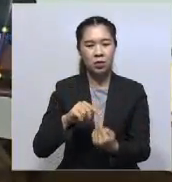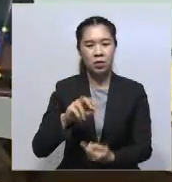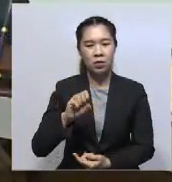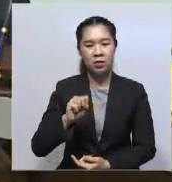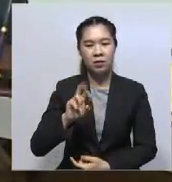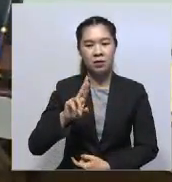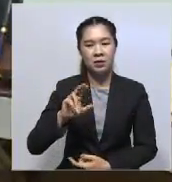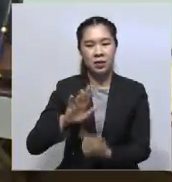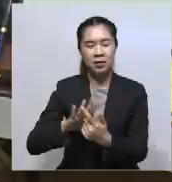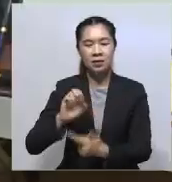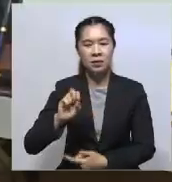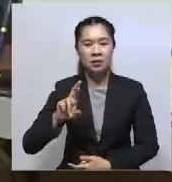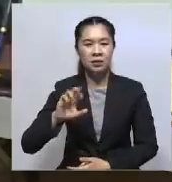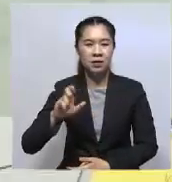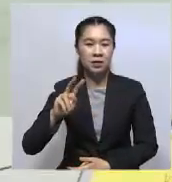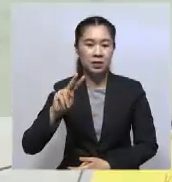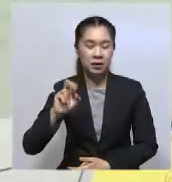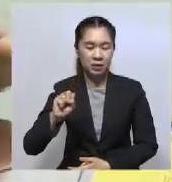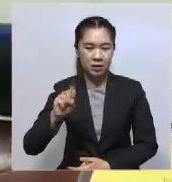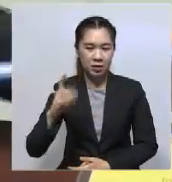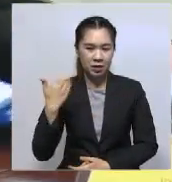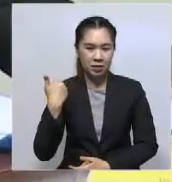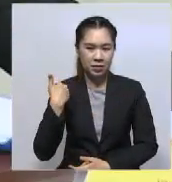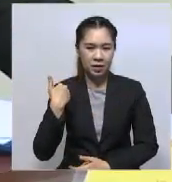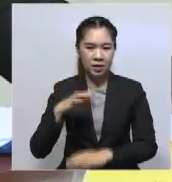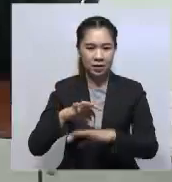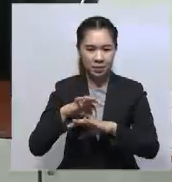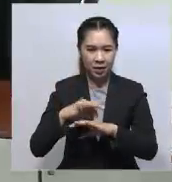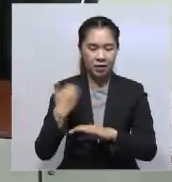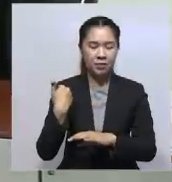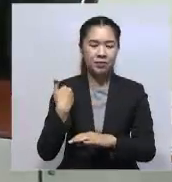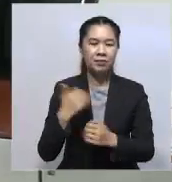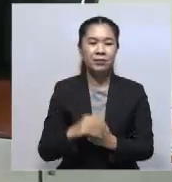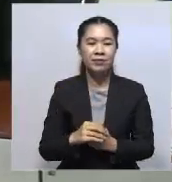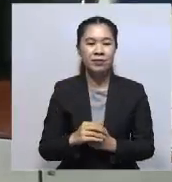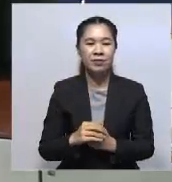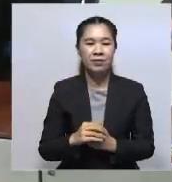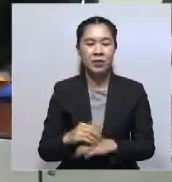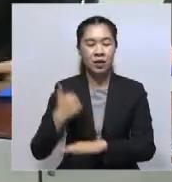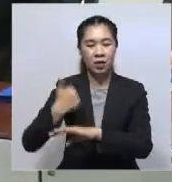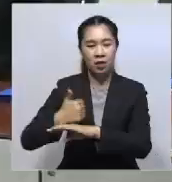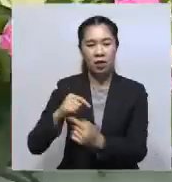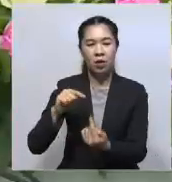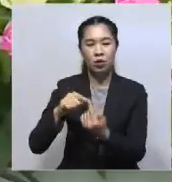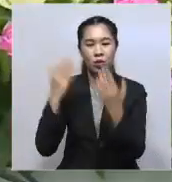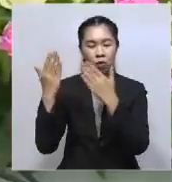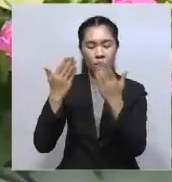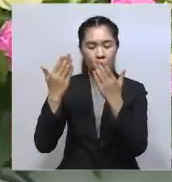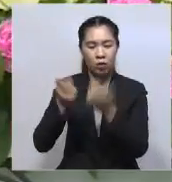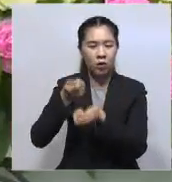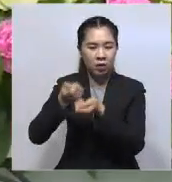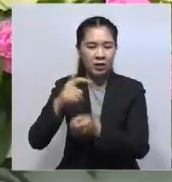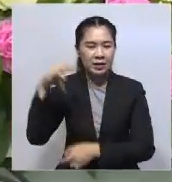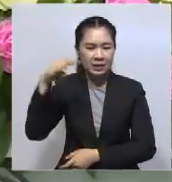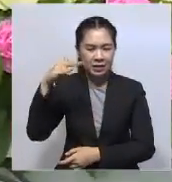ดรักษาราชการแทนตำแหน่งอธิบดีกรมประชาสัมพันธ์พร้อมด้วยนายสุรศรีกิตติมณฑลอธิบดีกรมฝนหลวงและการบินเกษตรร่ว